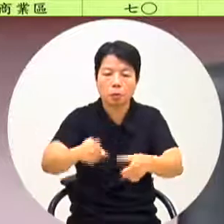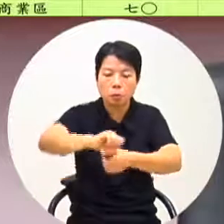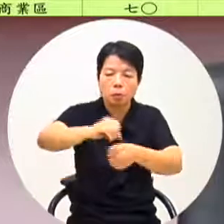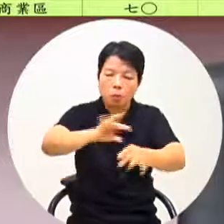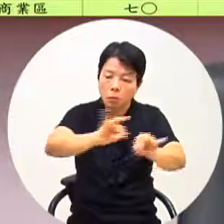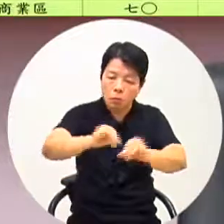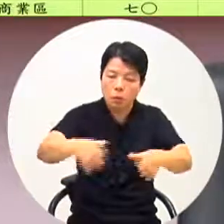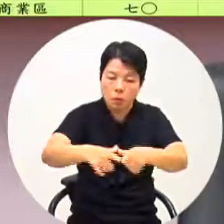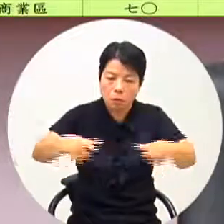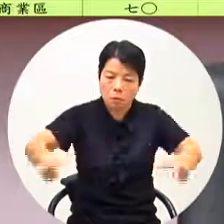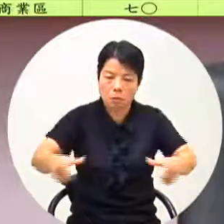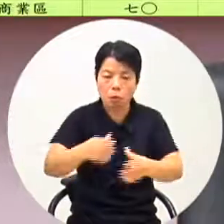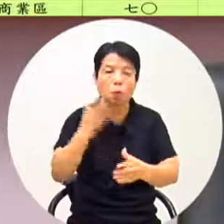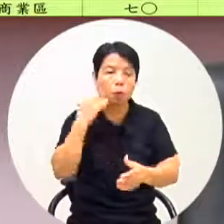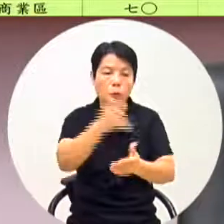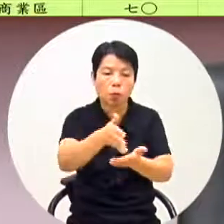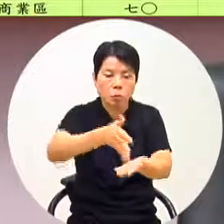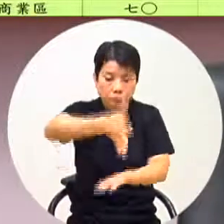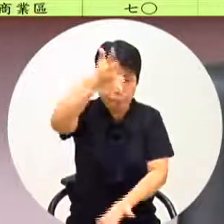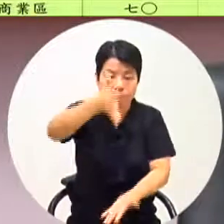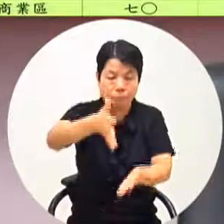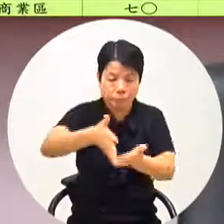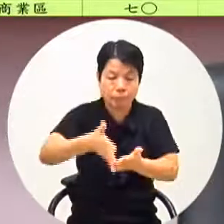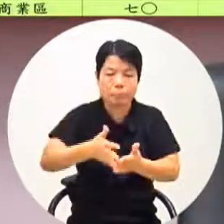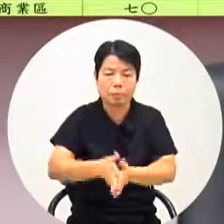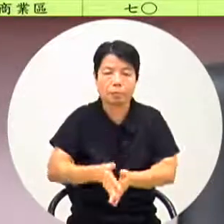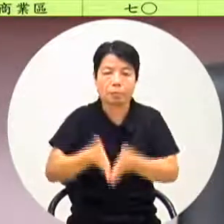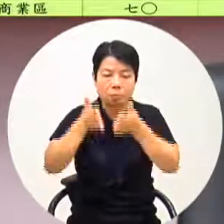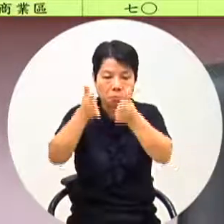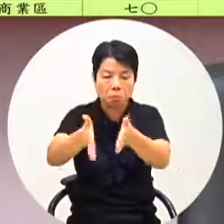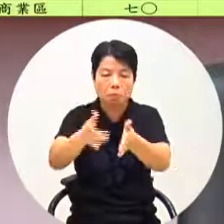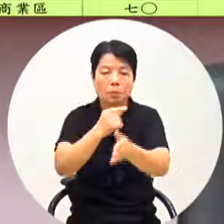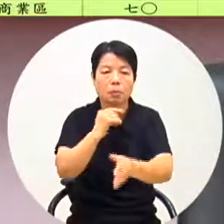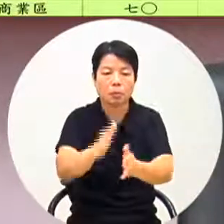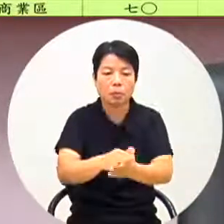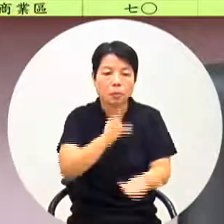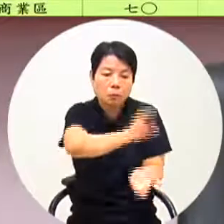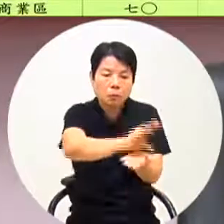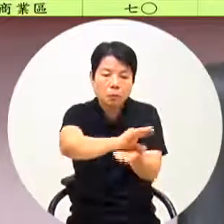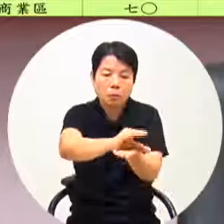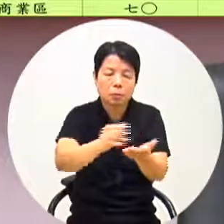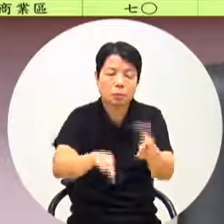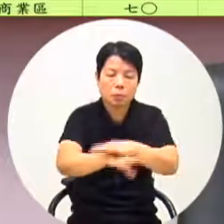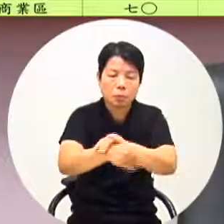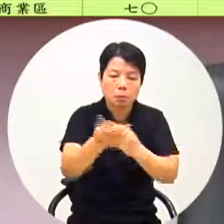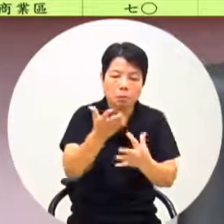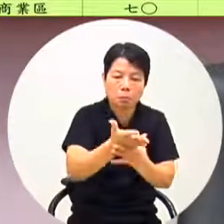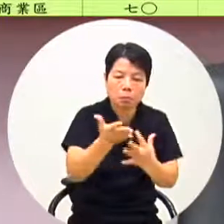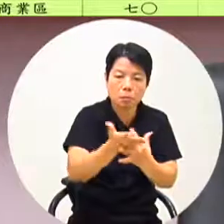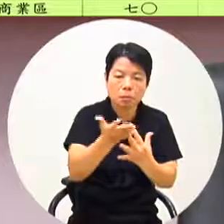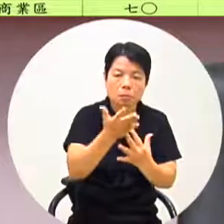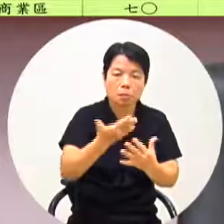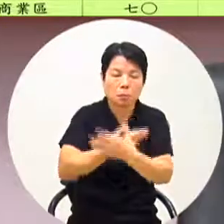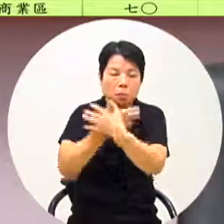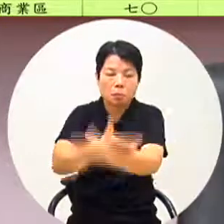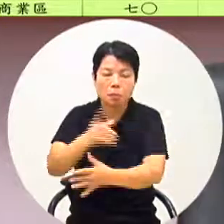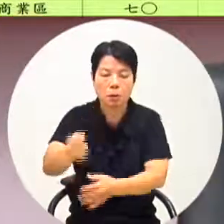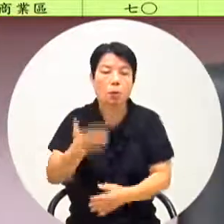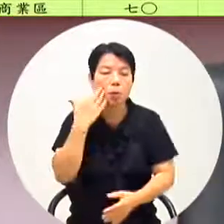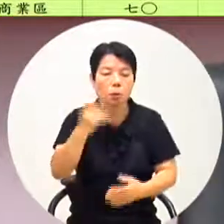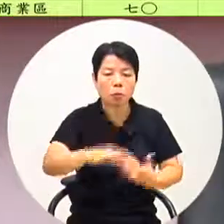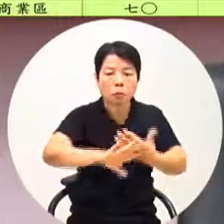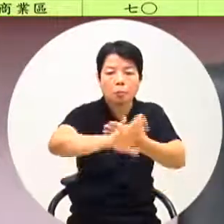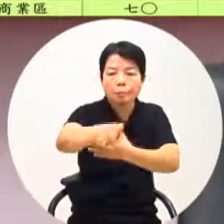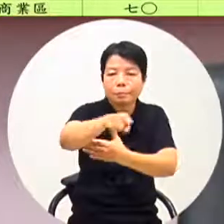楼，是不是咱较早有所谓的停车空间的一些奖励？如果你那是开放给外面的人使